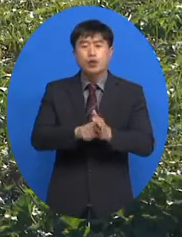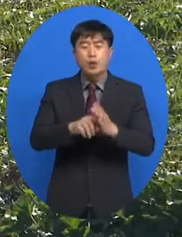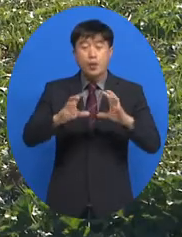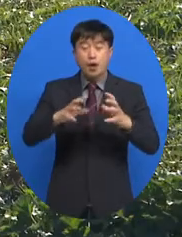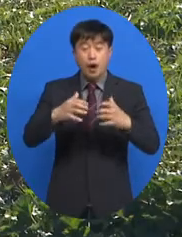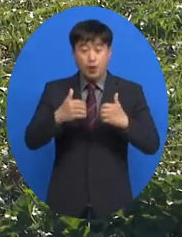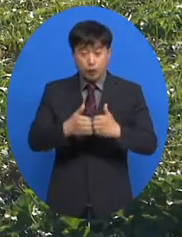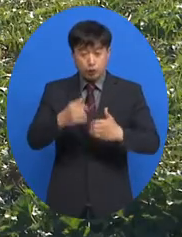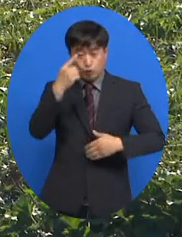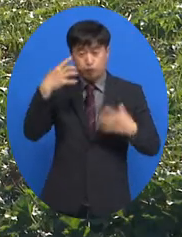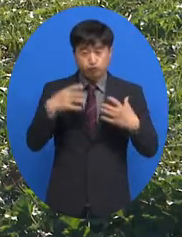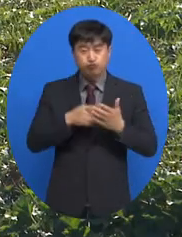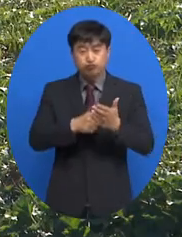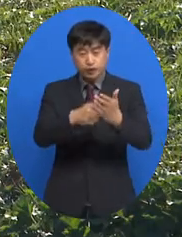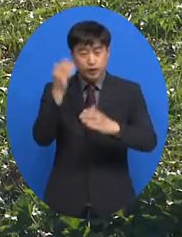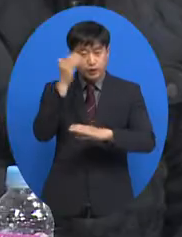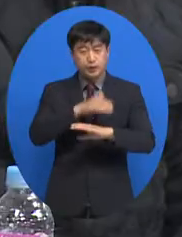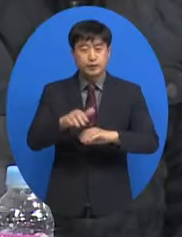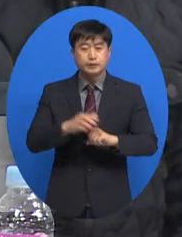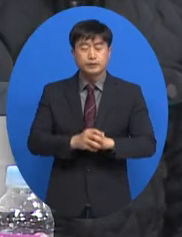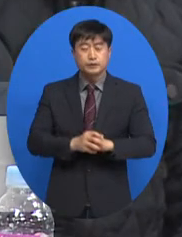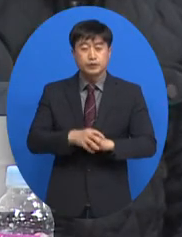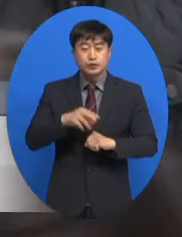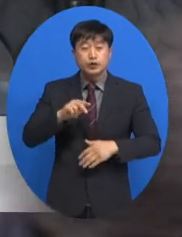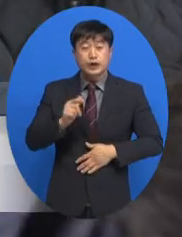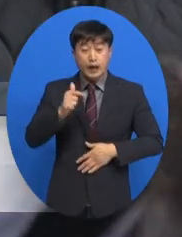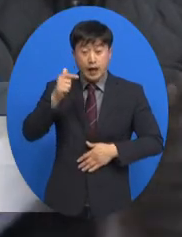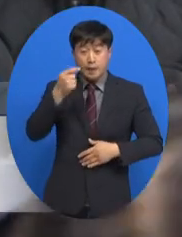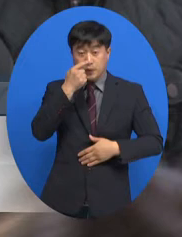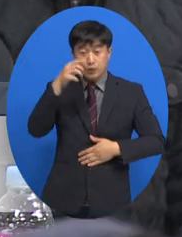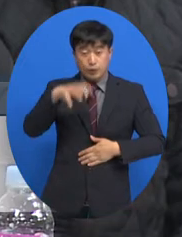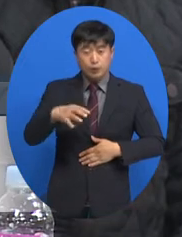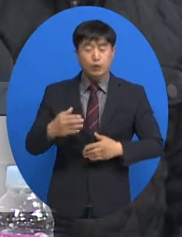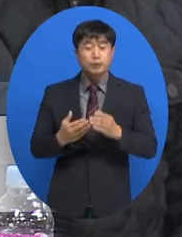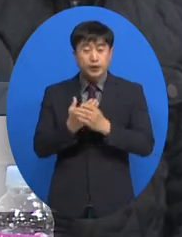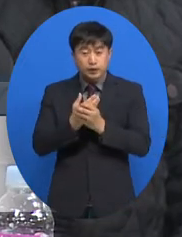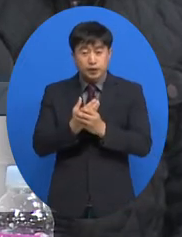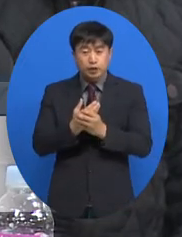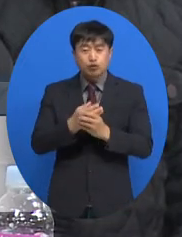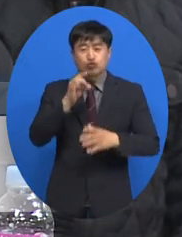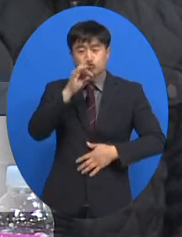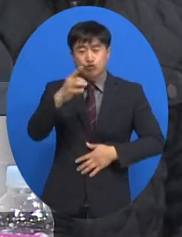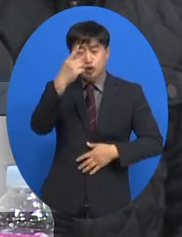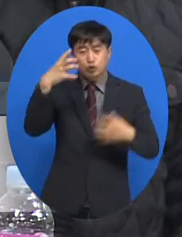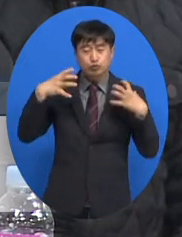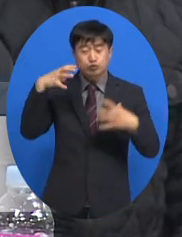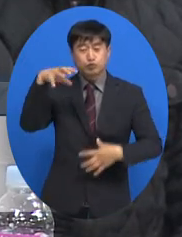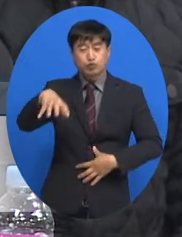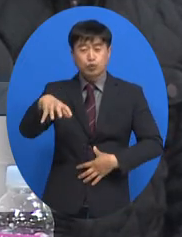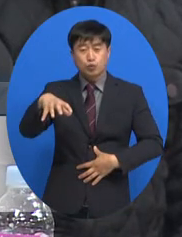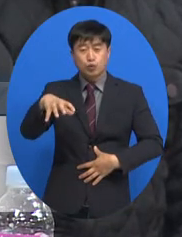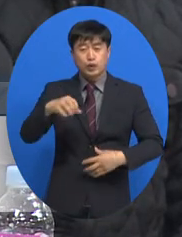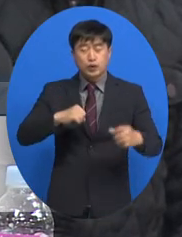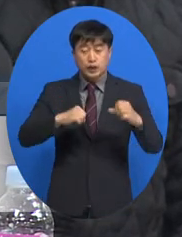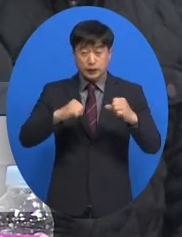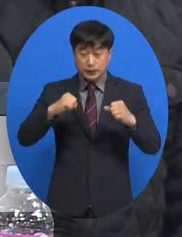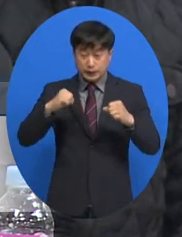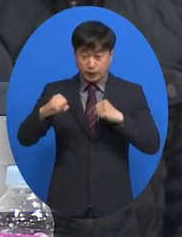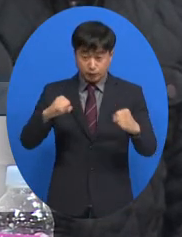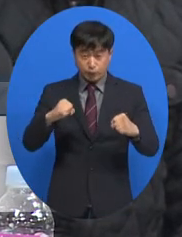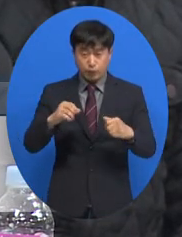정부에 촉구할 방침입니다. 성감학원 사건은 그 당시 중앙정부에서 실행한